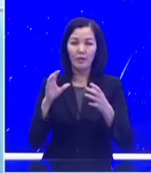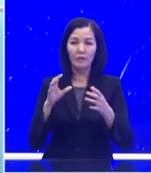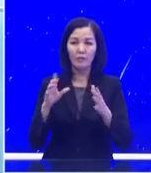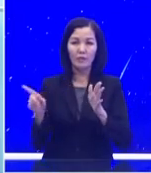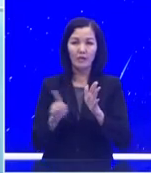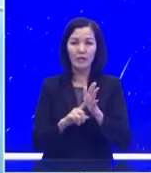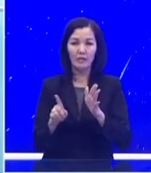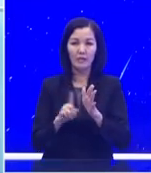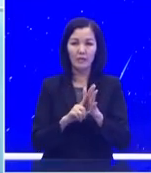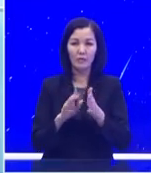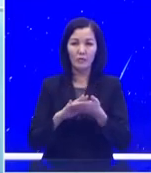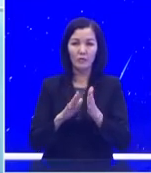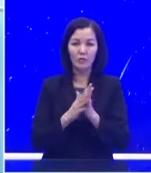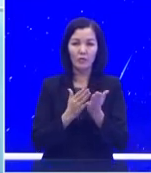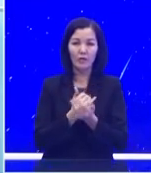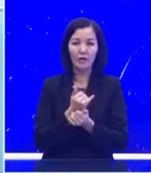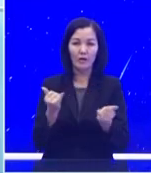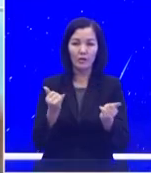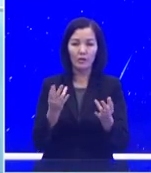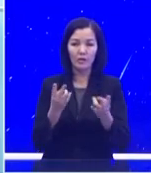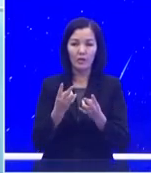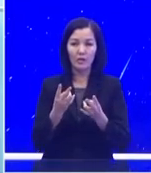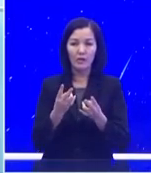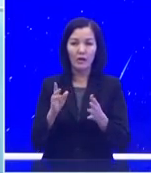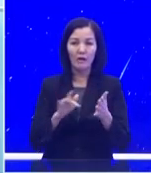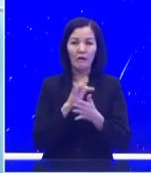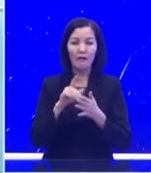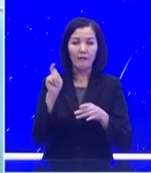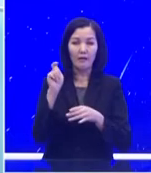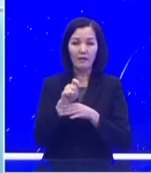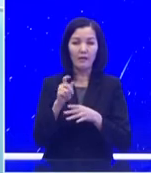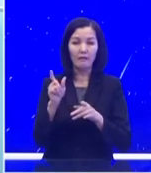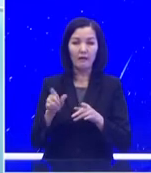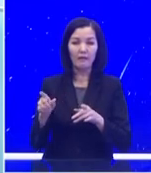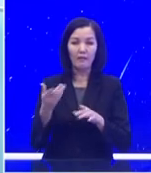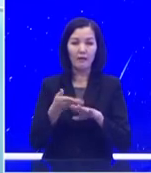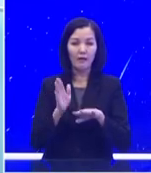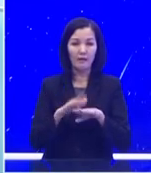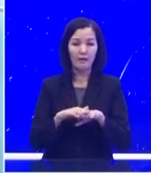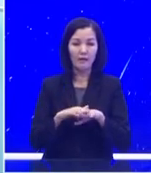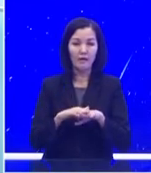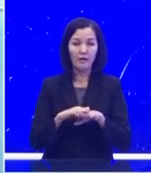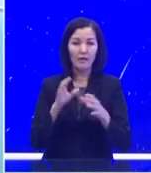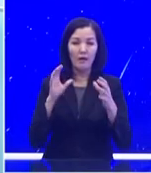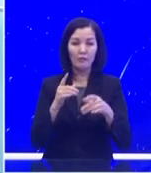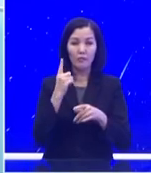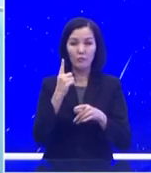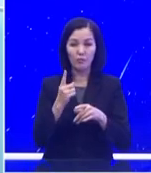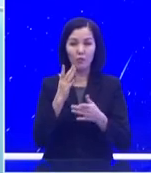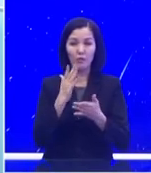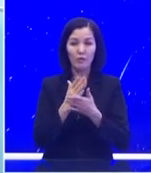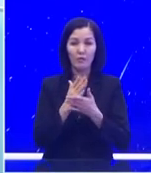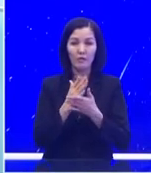қатынасын жақсылатып берсе. Себебі, қаладан келетін адамдарға да өте қиын, бірақ автобус жүреді.